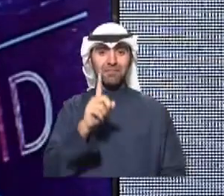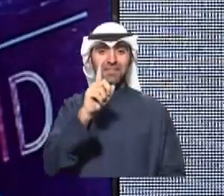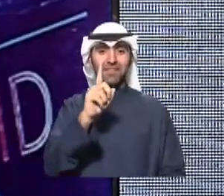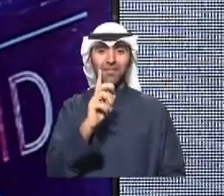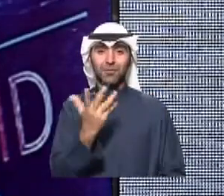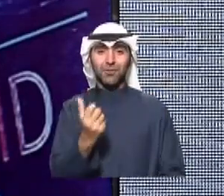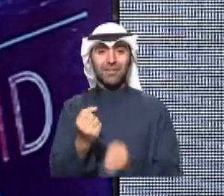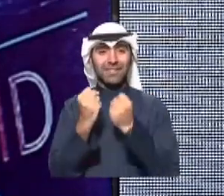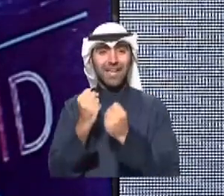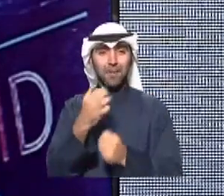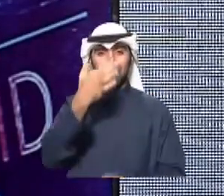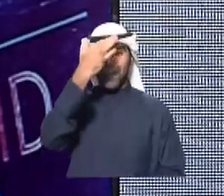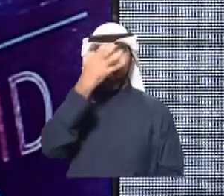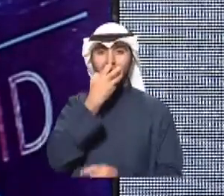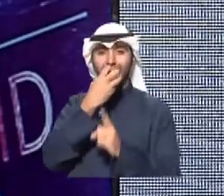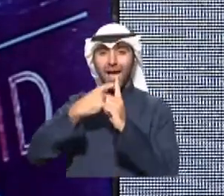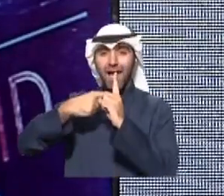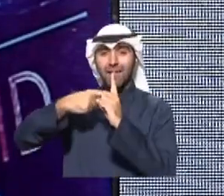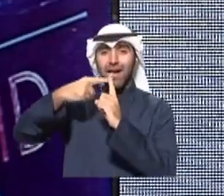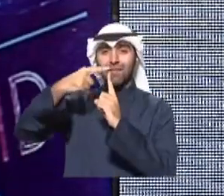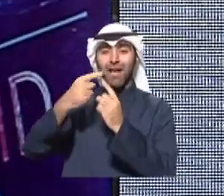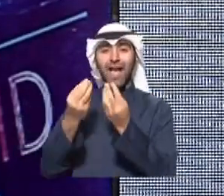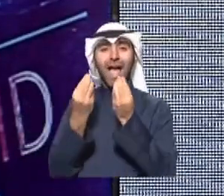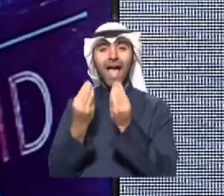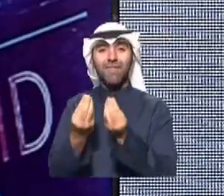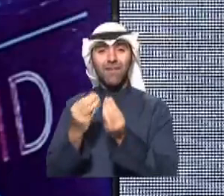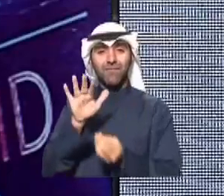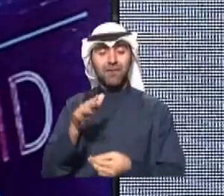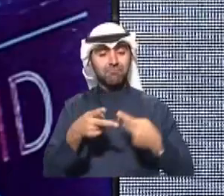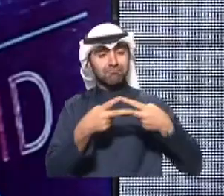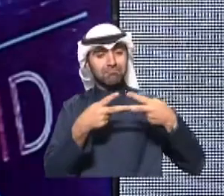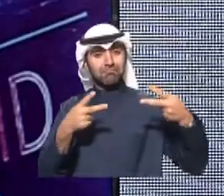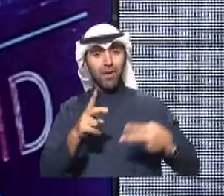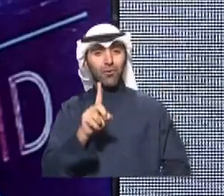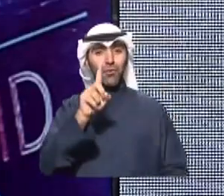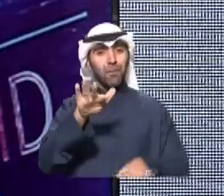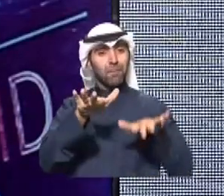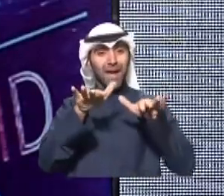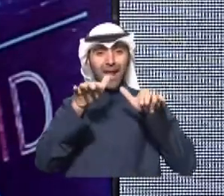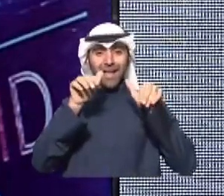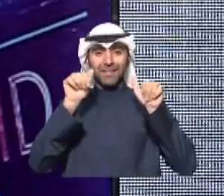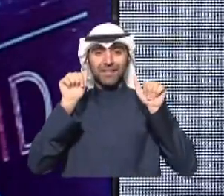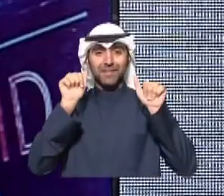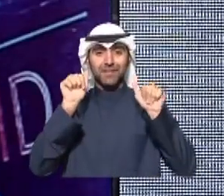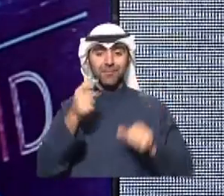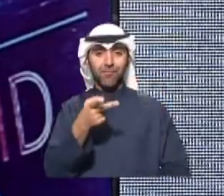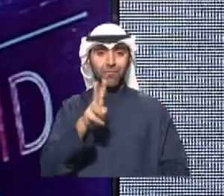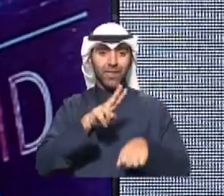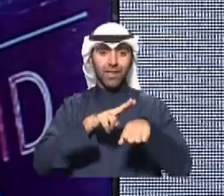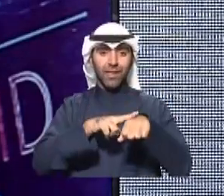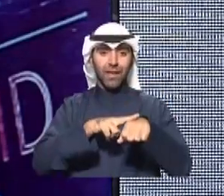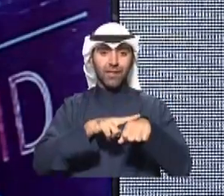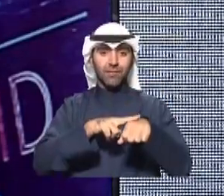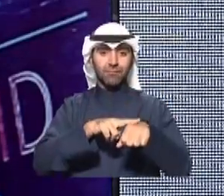ما شفنا، يعني سواء كان طعم عندنا أو في المواقع الأخرى لوزارة الصحة. الأعراض كلها